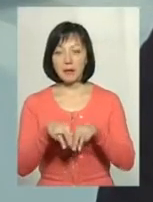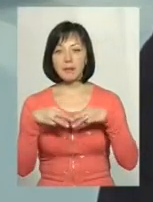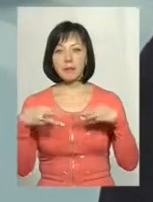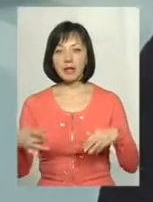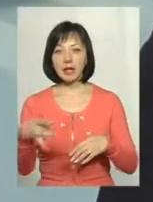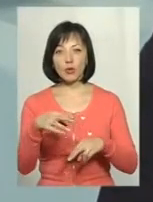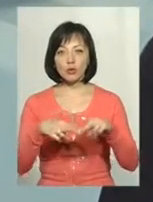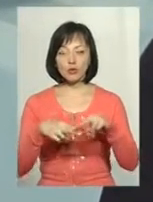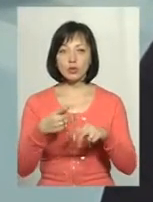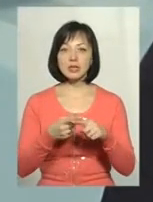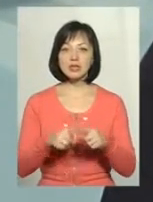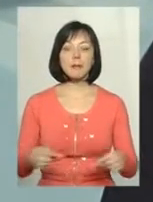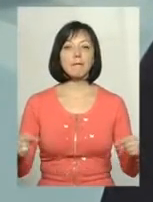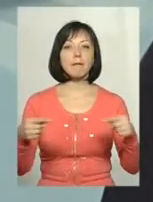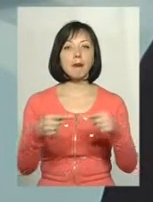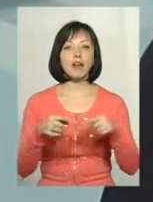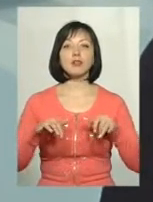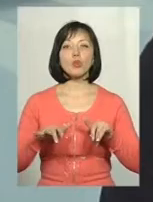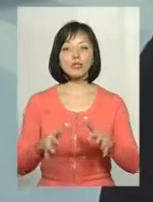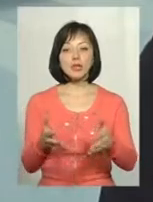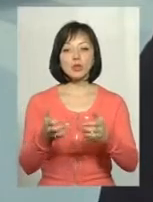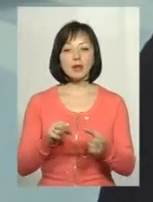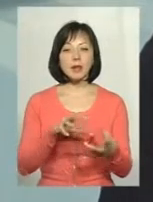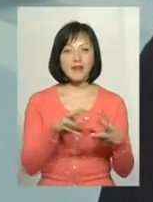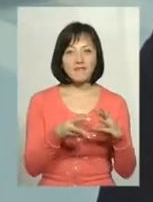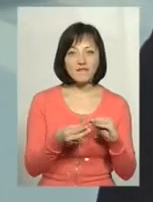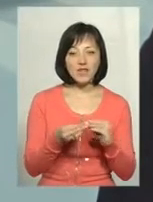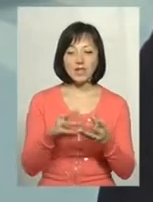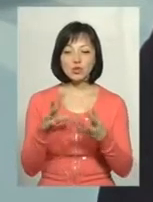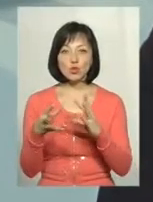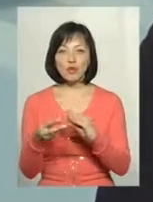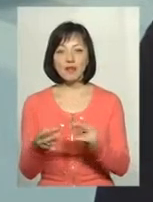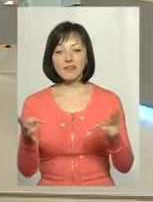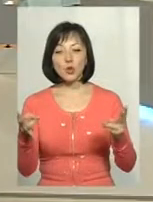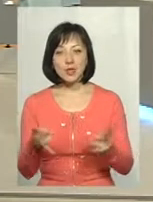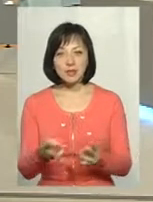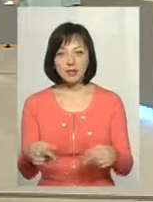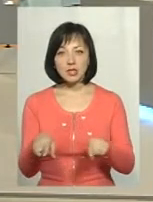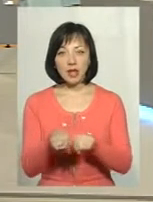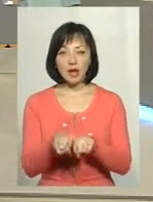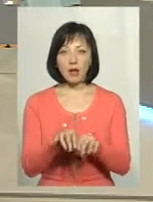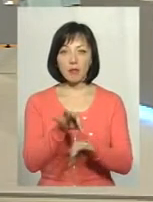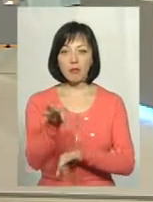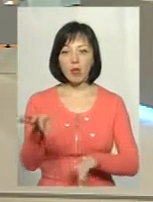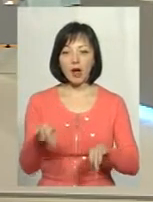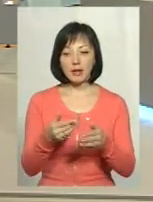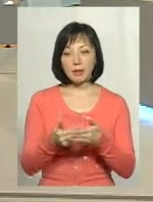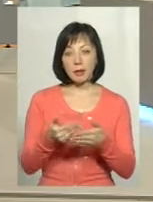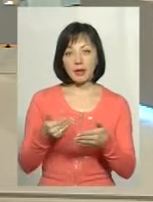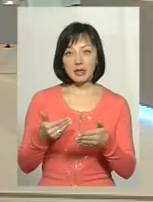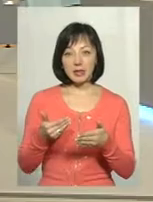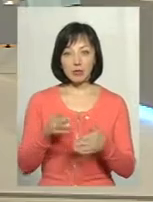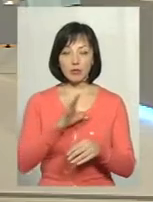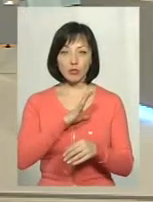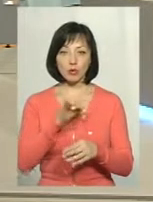Мінрегіонбуді, це певний процес отримання висновків, доцільності саме таких проєктів. Перед тим